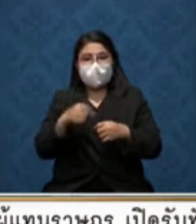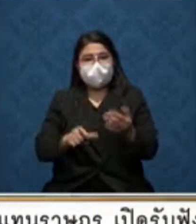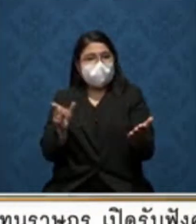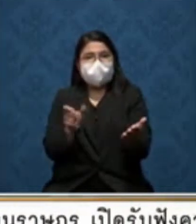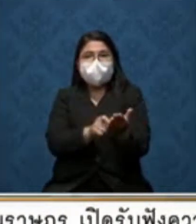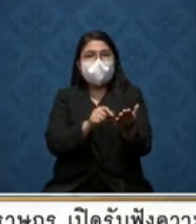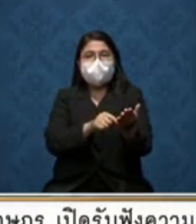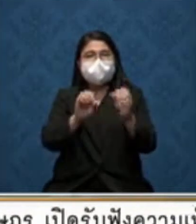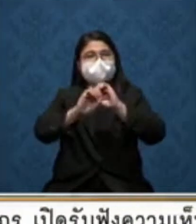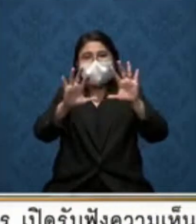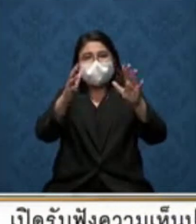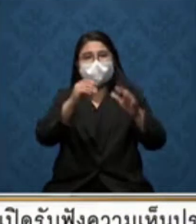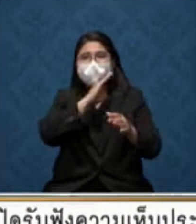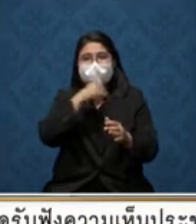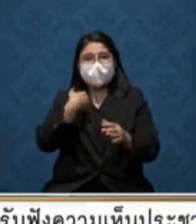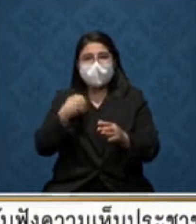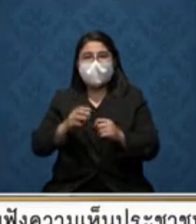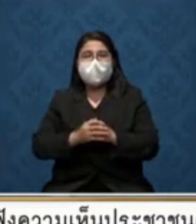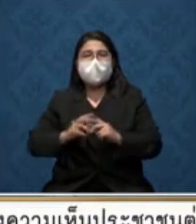ระสวงต้องเป